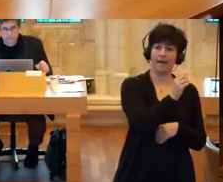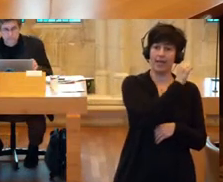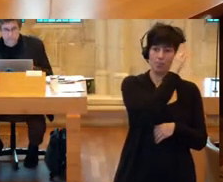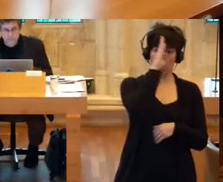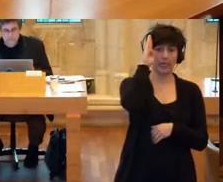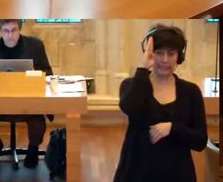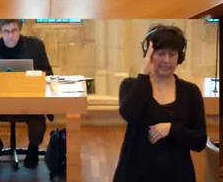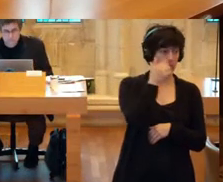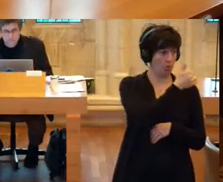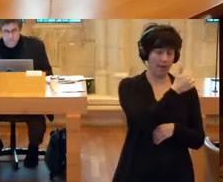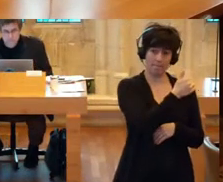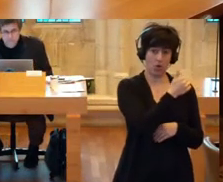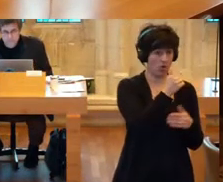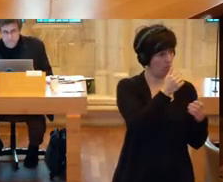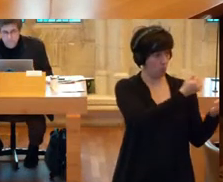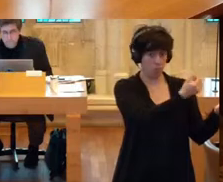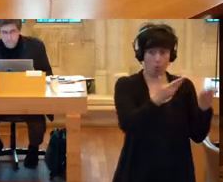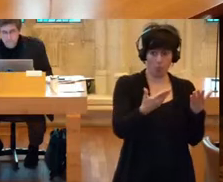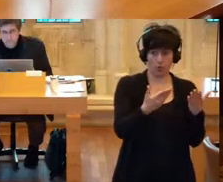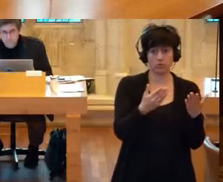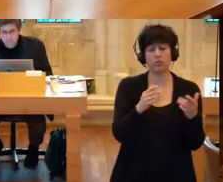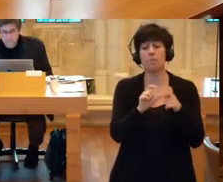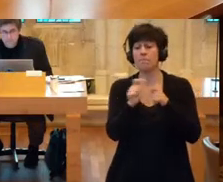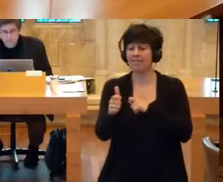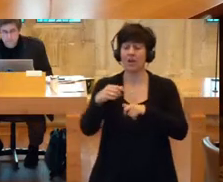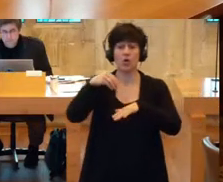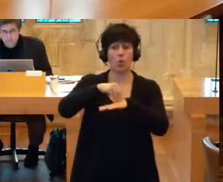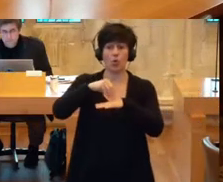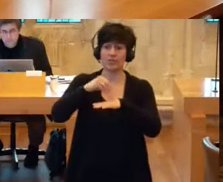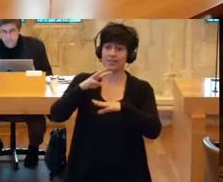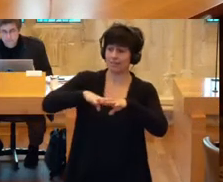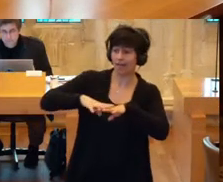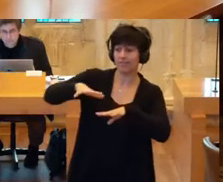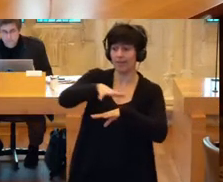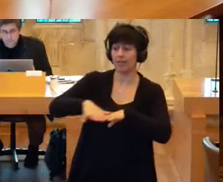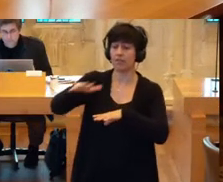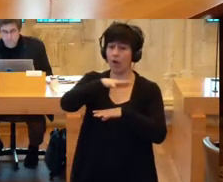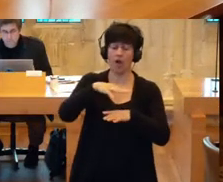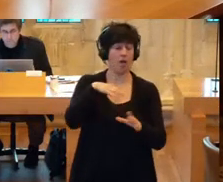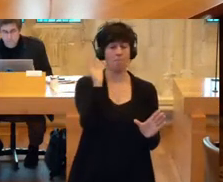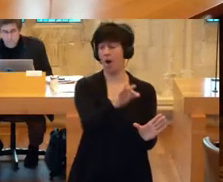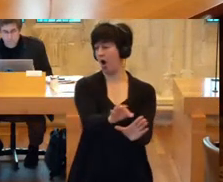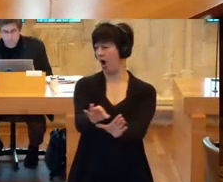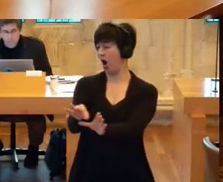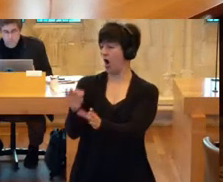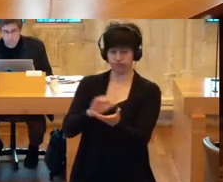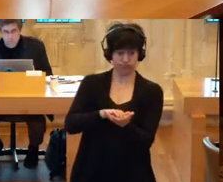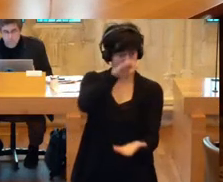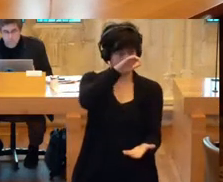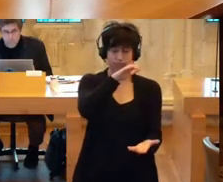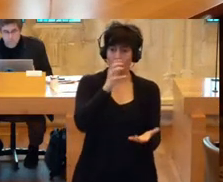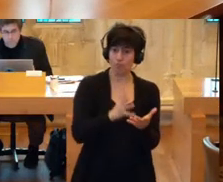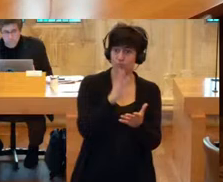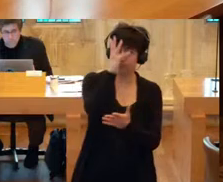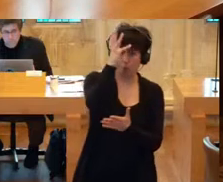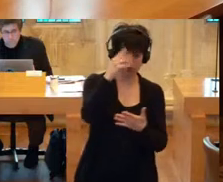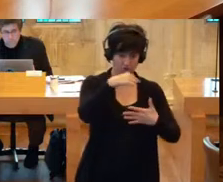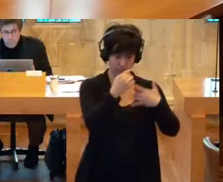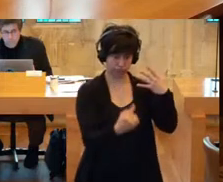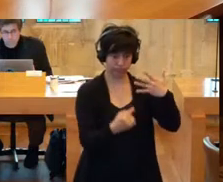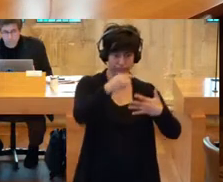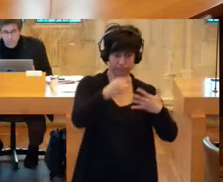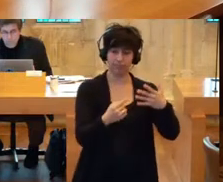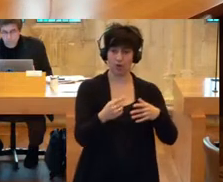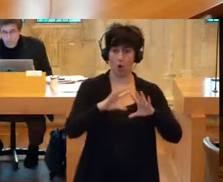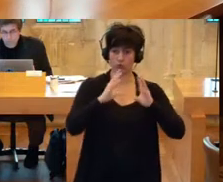des conseillers de quartier, qui a ensuite obtenu un nombre maximum de votes, ce qui fait qu'il a été parmi les projets retenus. Donc c'est un